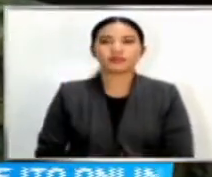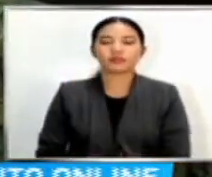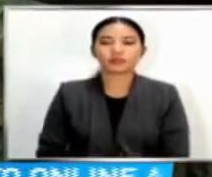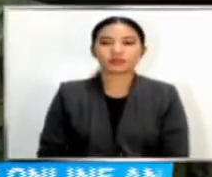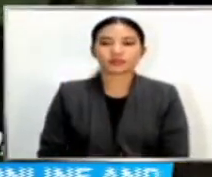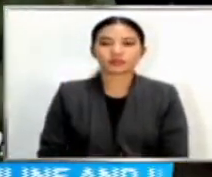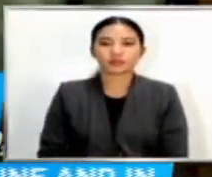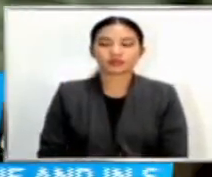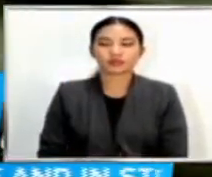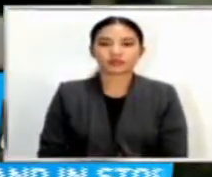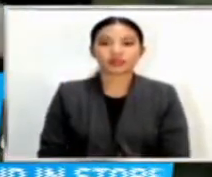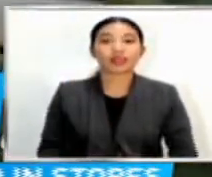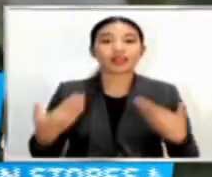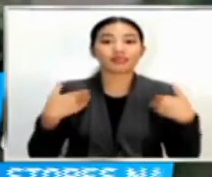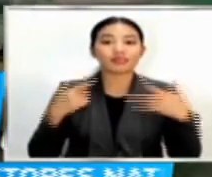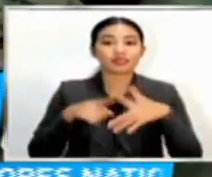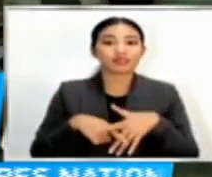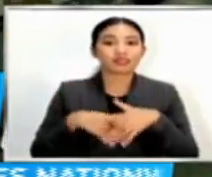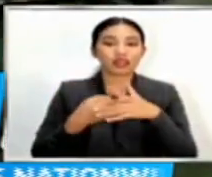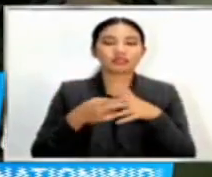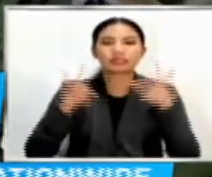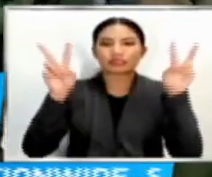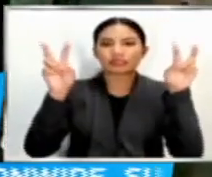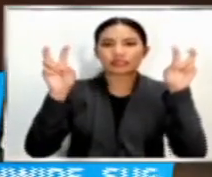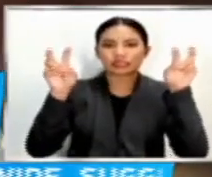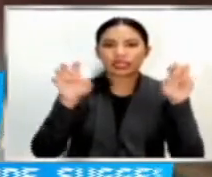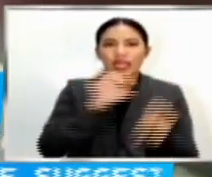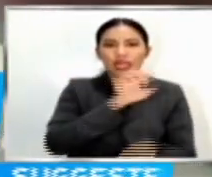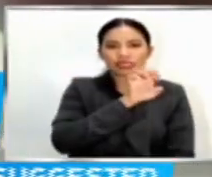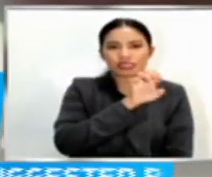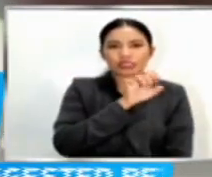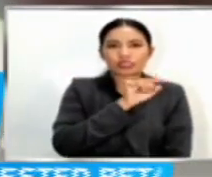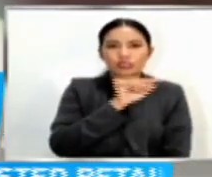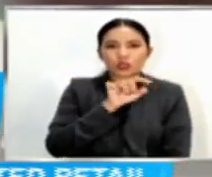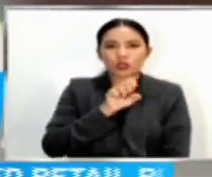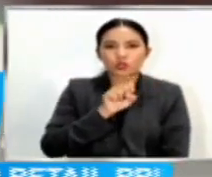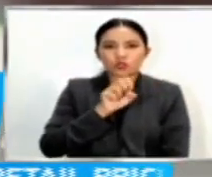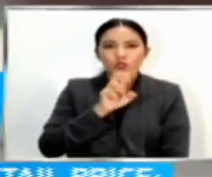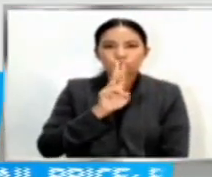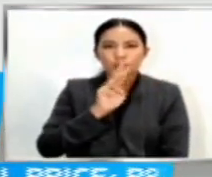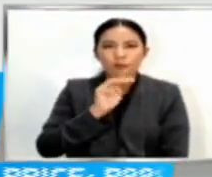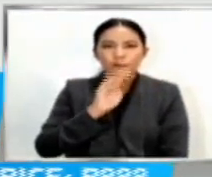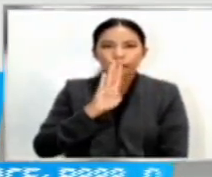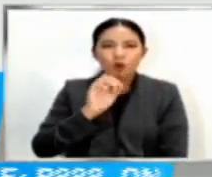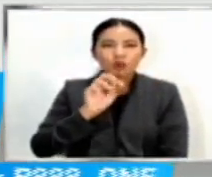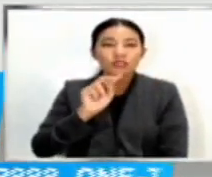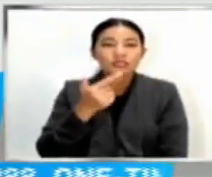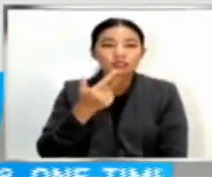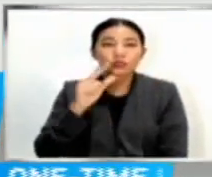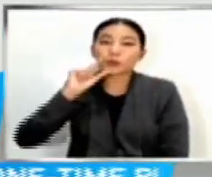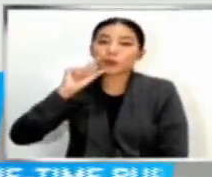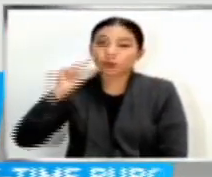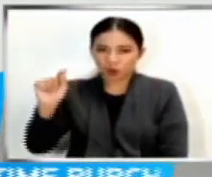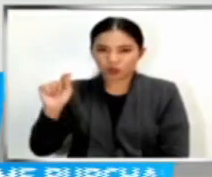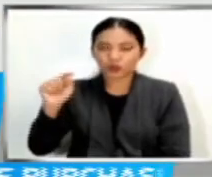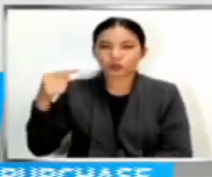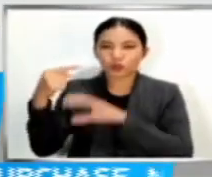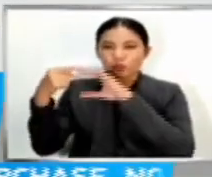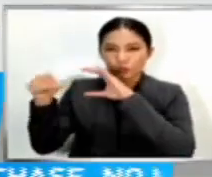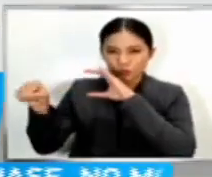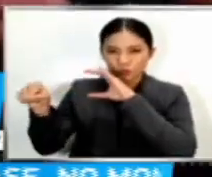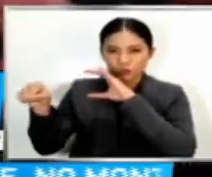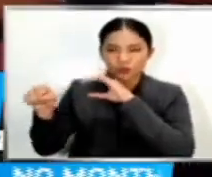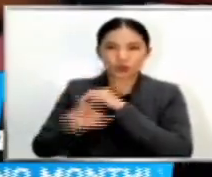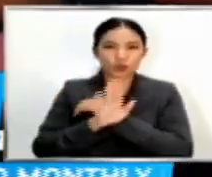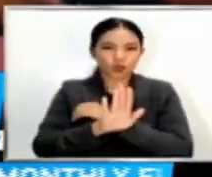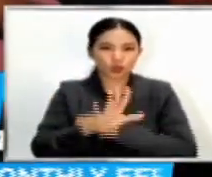Inilunsad ang e-sumbong o electronic sumbong system kung saan ang sumbong mo ay agad daw aaksyonan ng pambansang kapulisan. Your complaint directed